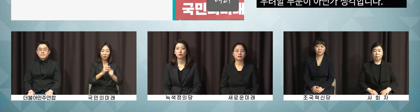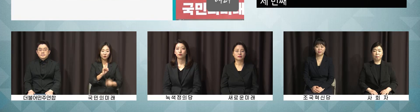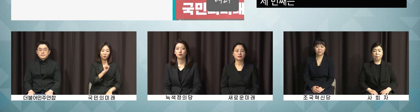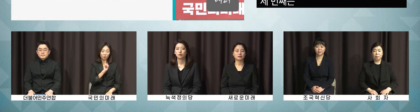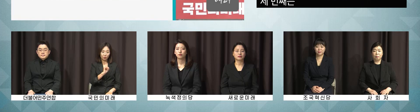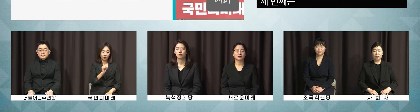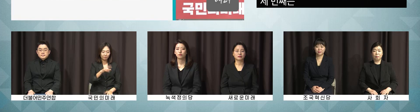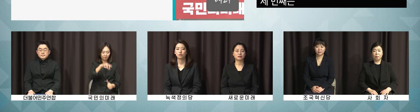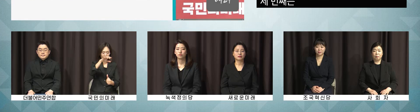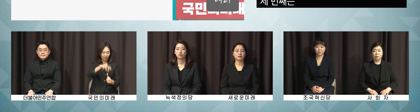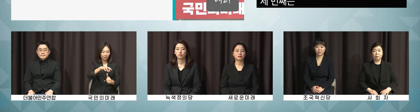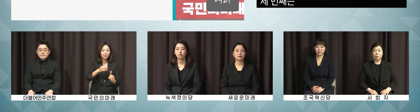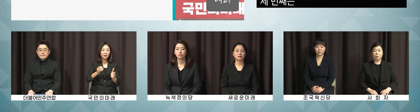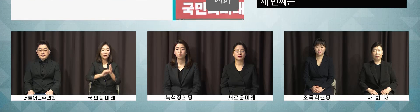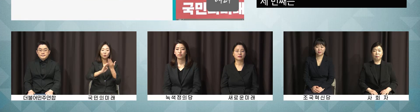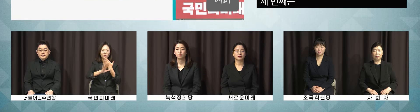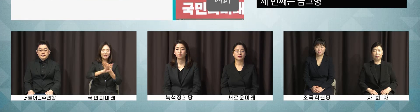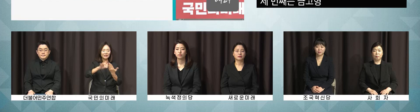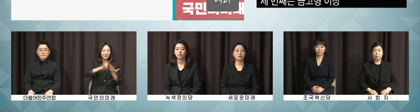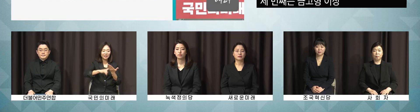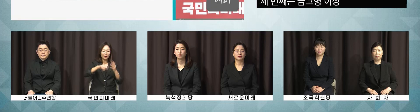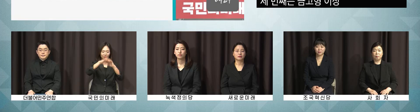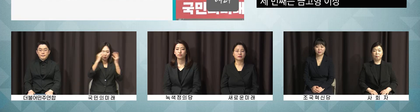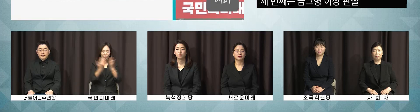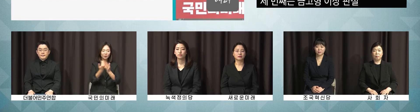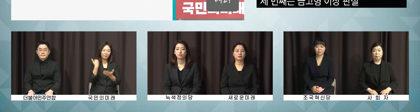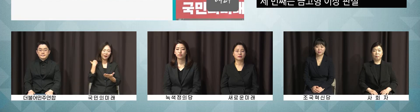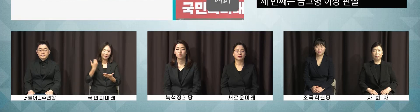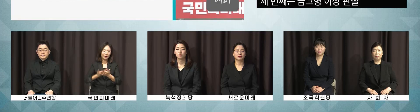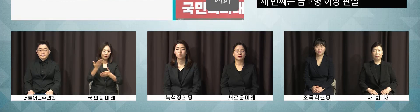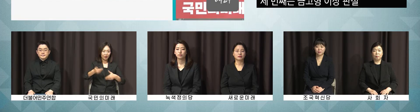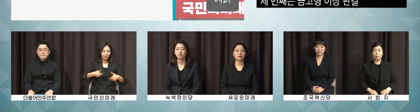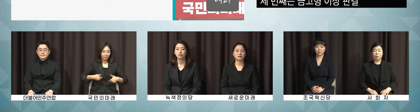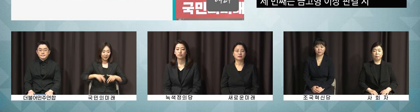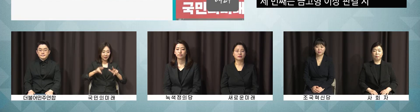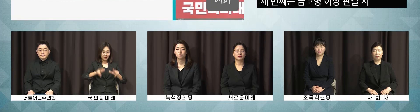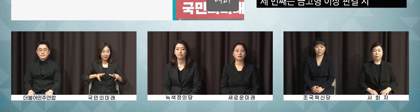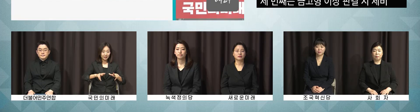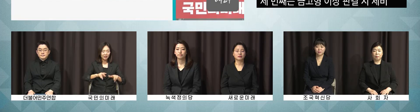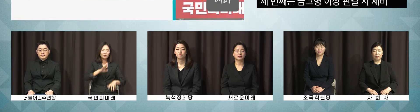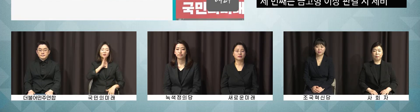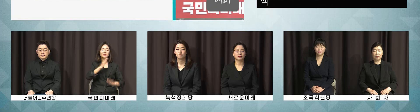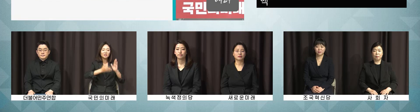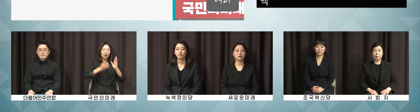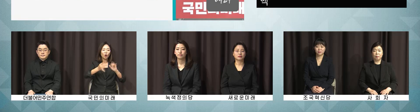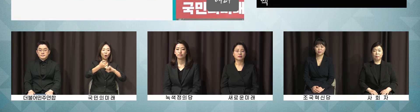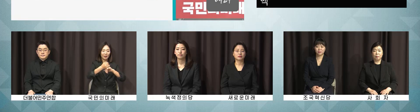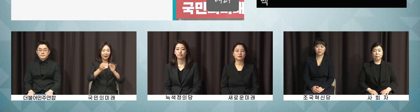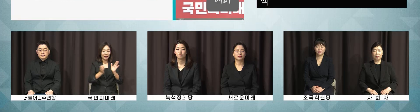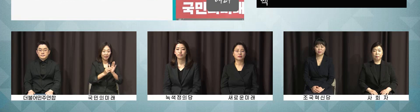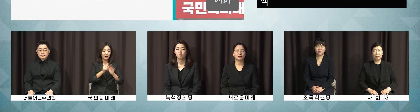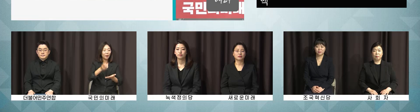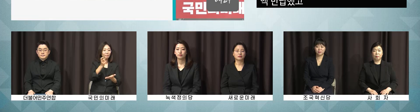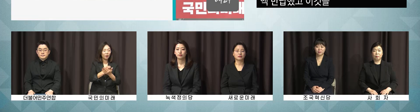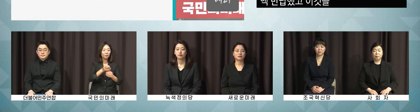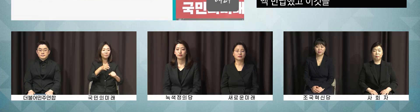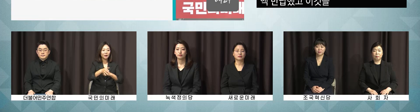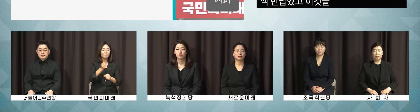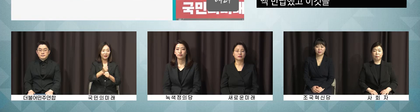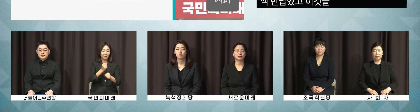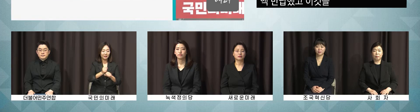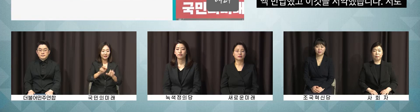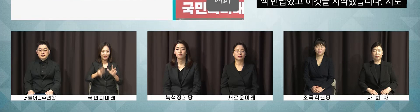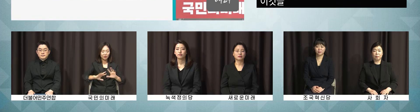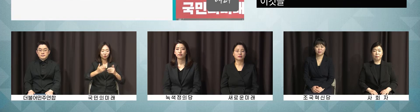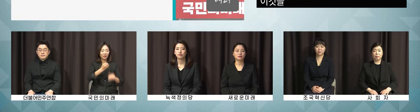이상 판결 시 세비 전액을 반납하겠습니다. 이미 저희는 다 이것을 서약했습니다. 이것을 법제화해서